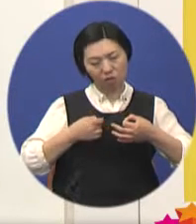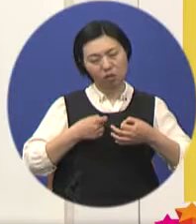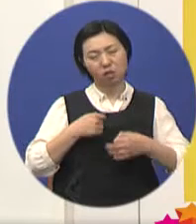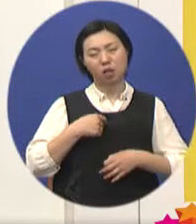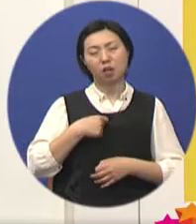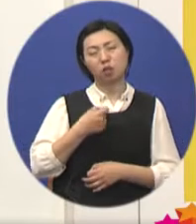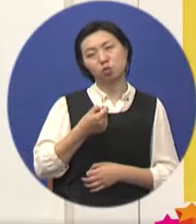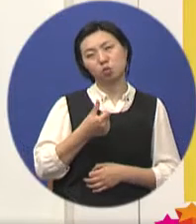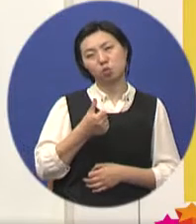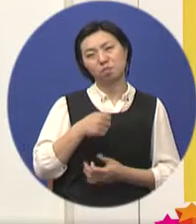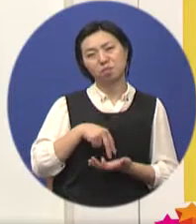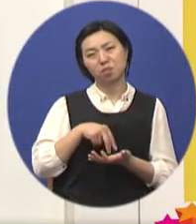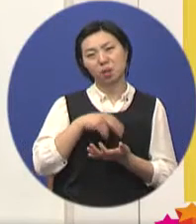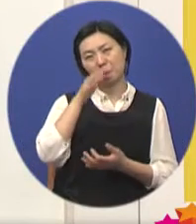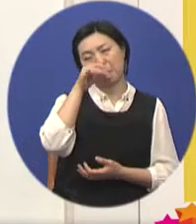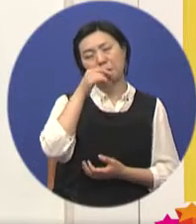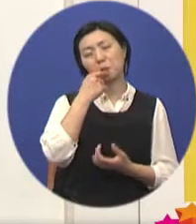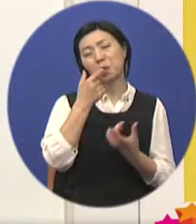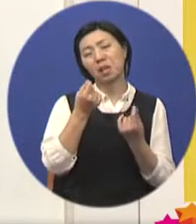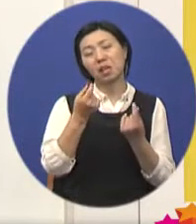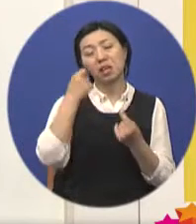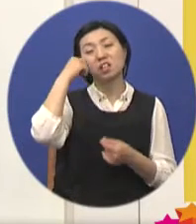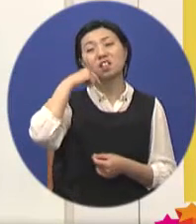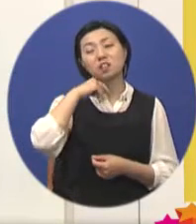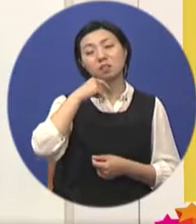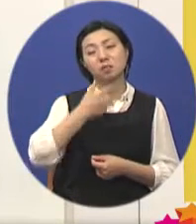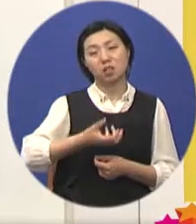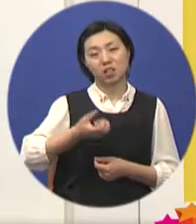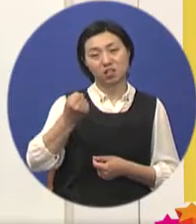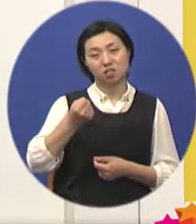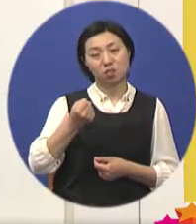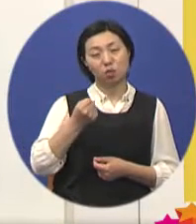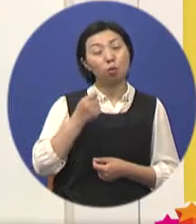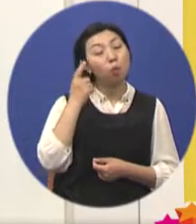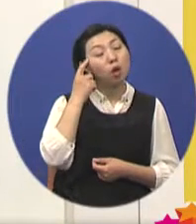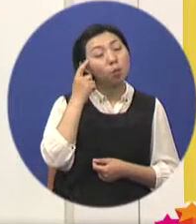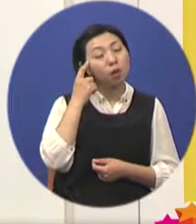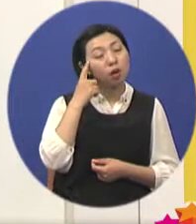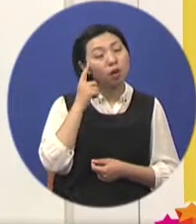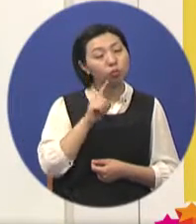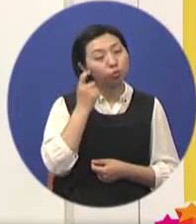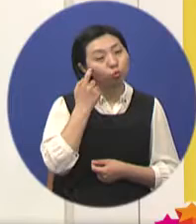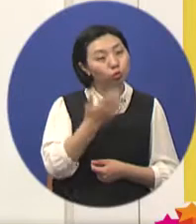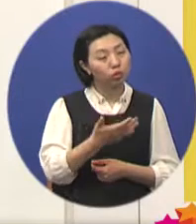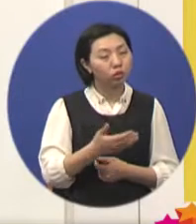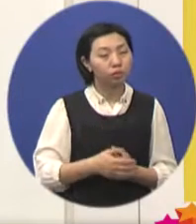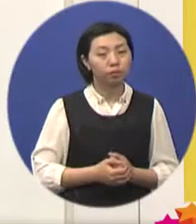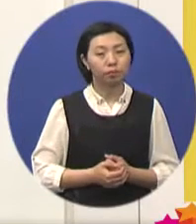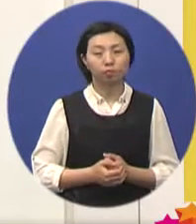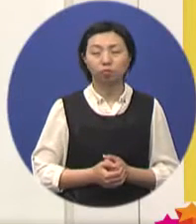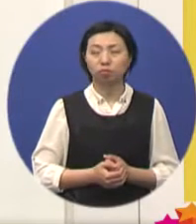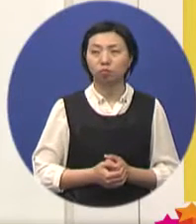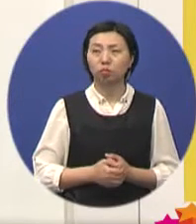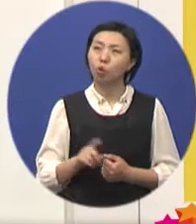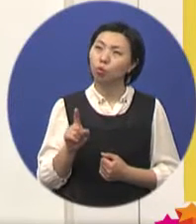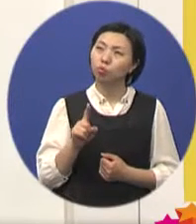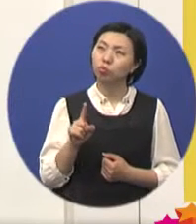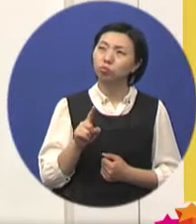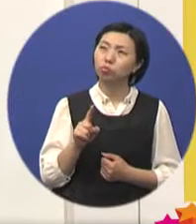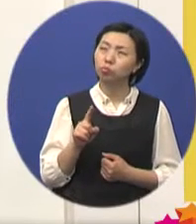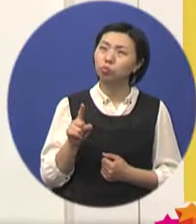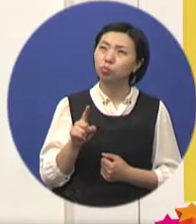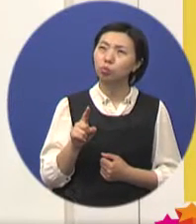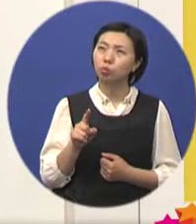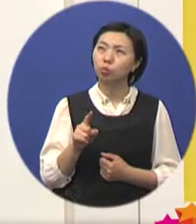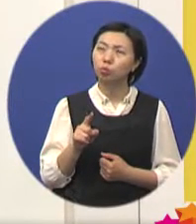않았나 그런 생각이 조금 들어요. 네, 어느 면에서요? 어느 면에서? 어느